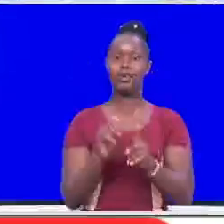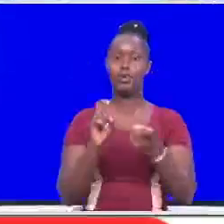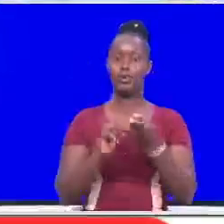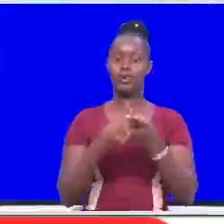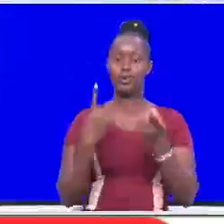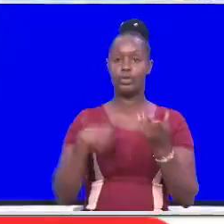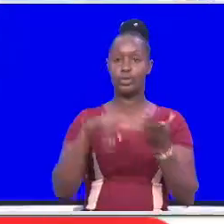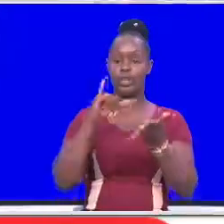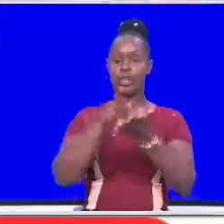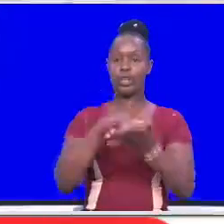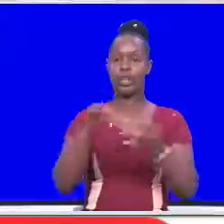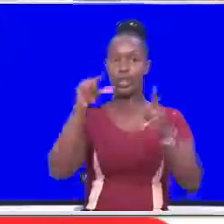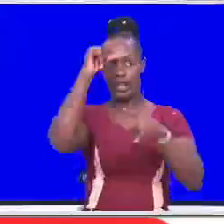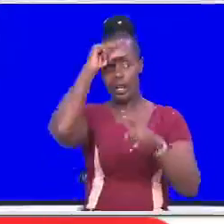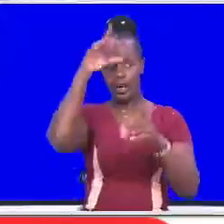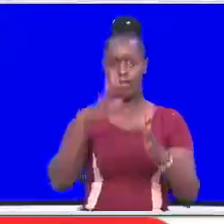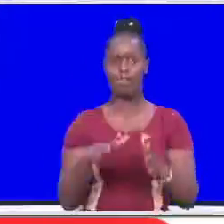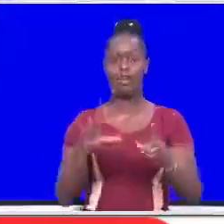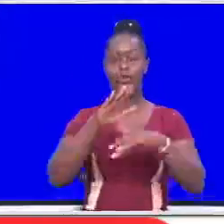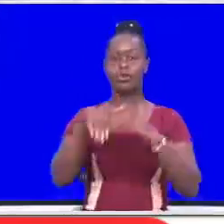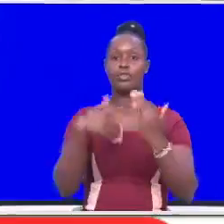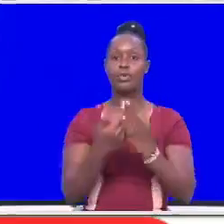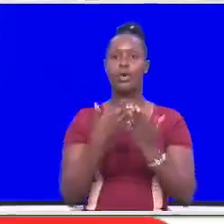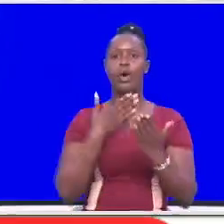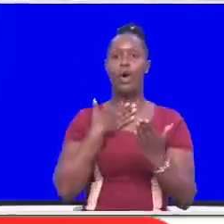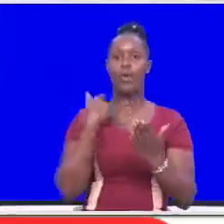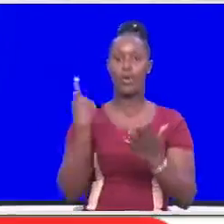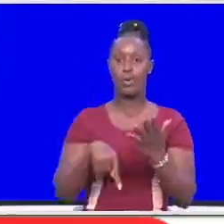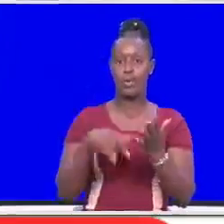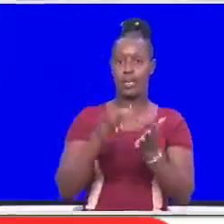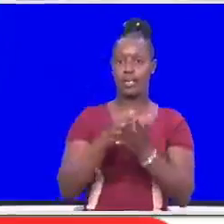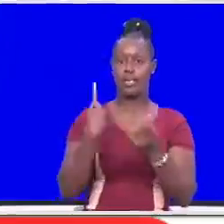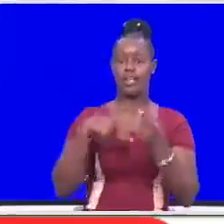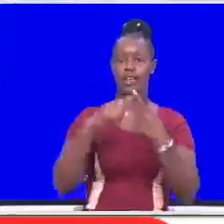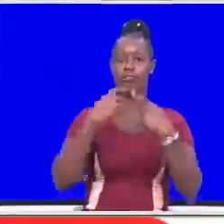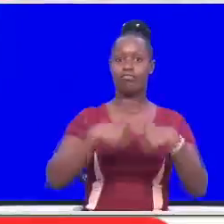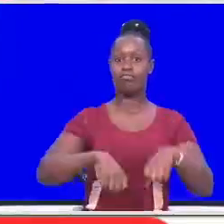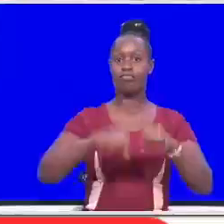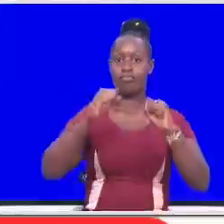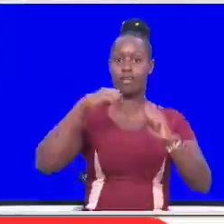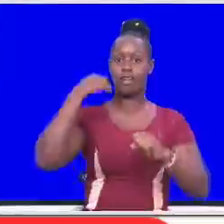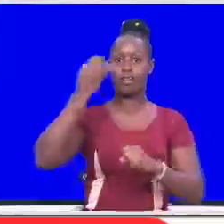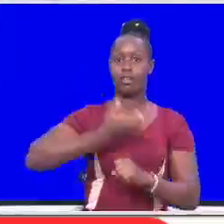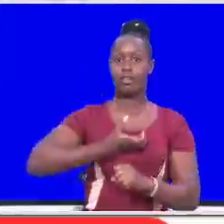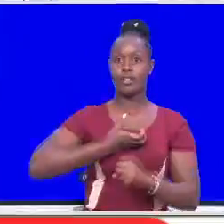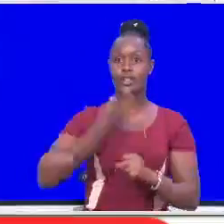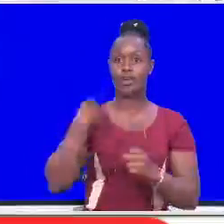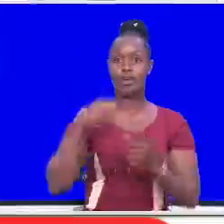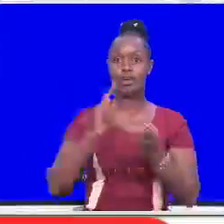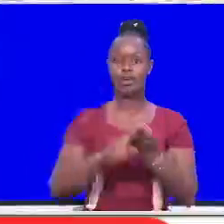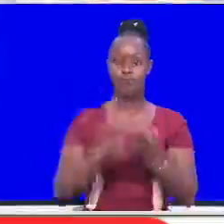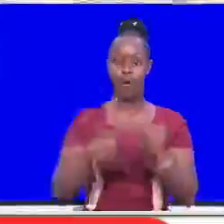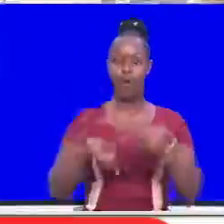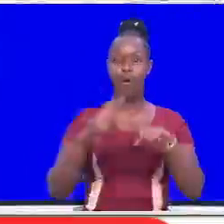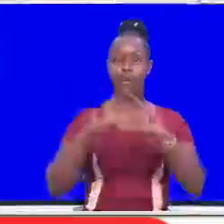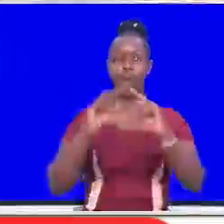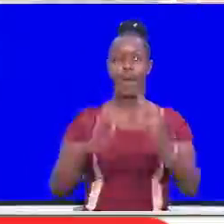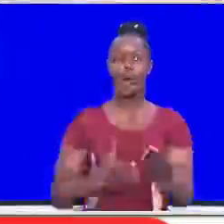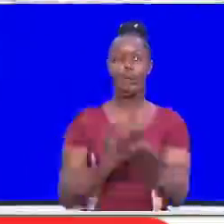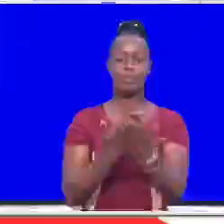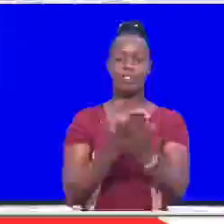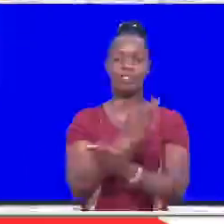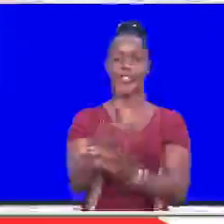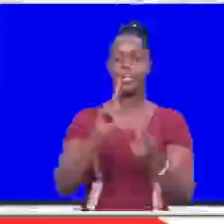ya baraza la magavana. Madaktari hao wakimtaka mwenyekiti wa baraza la magavana Anwaiguru kujitokeza na kupokea ombi